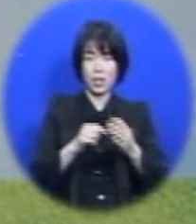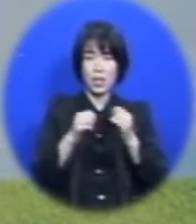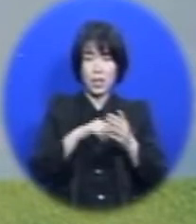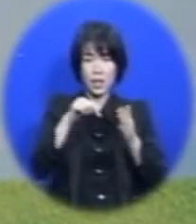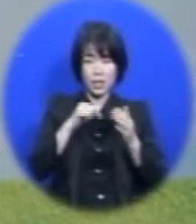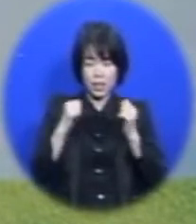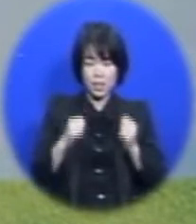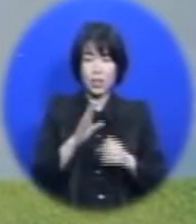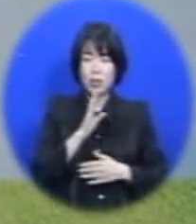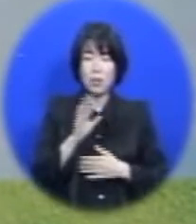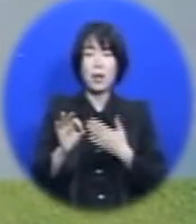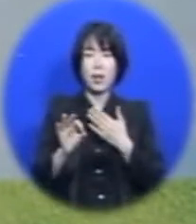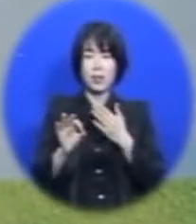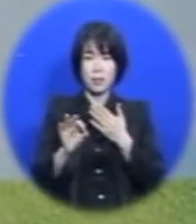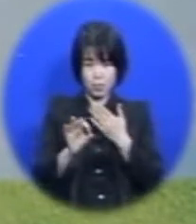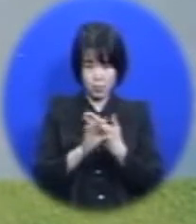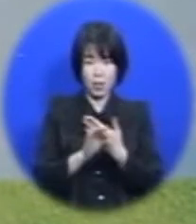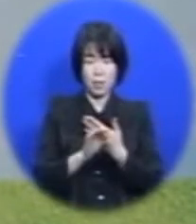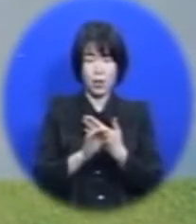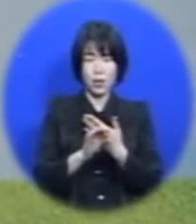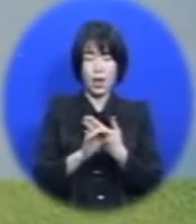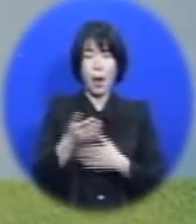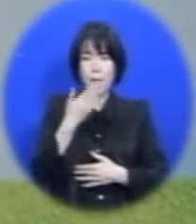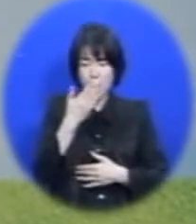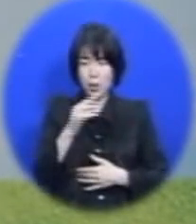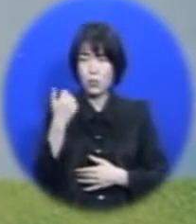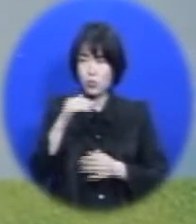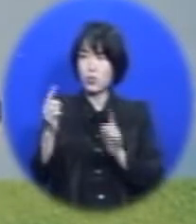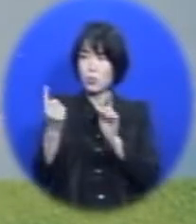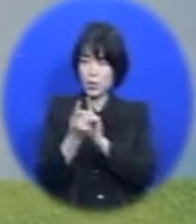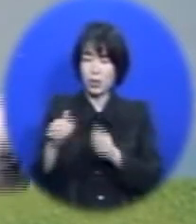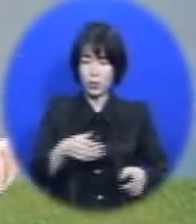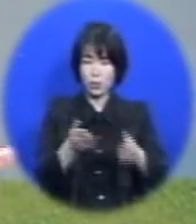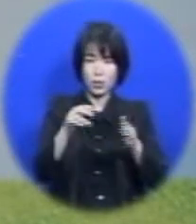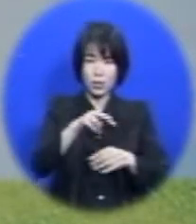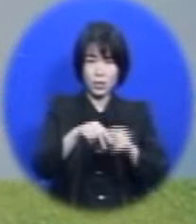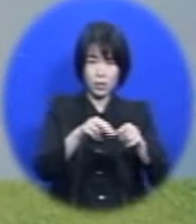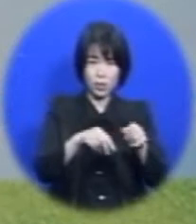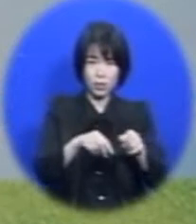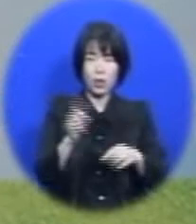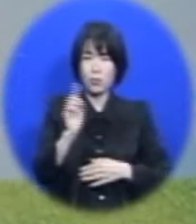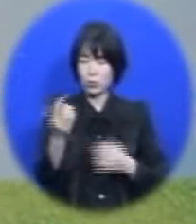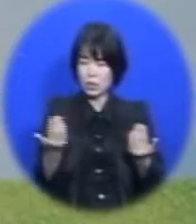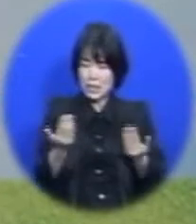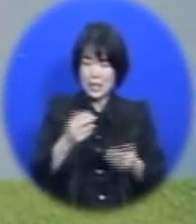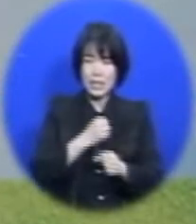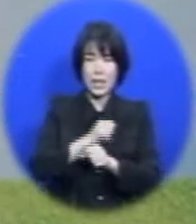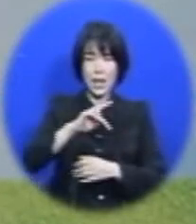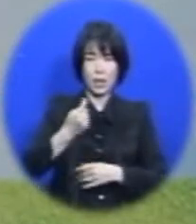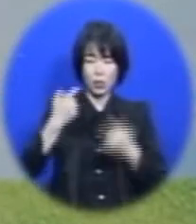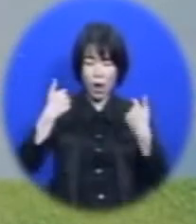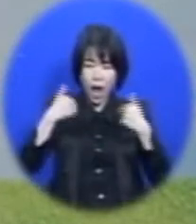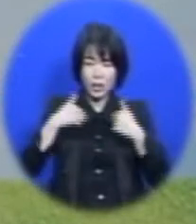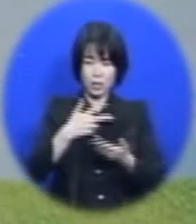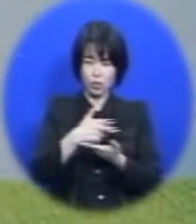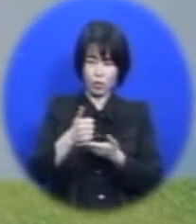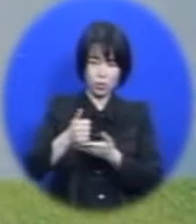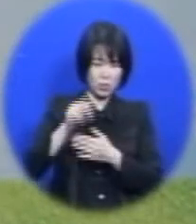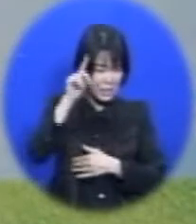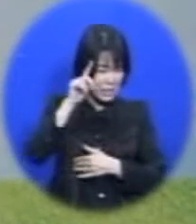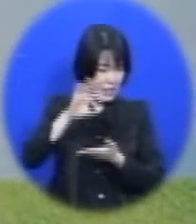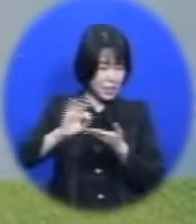믿는다면 누구를 만나도 밥을 먹어도 어디 길을 걸어도 무슨 일을 해도 항상 주님이 신경이 쓰이시죠.